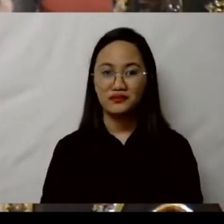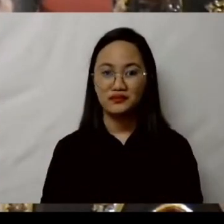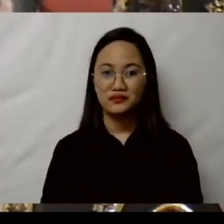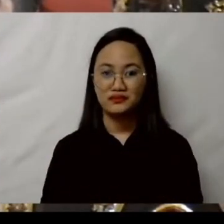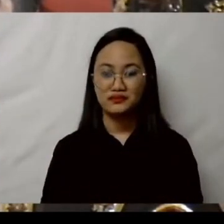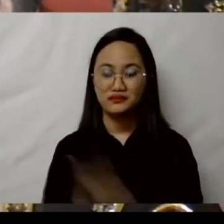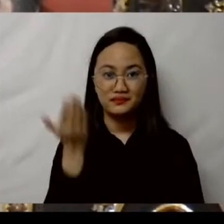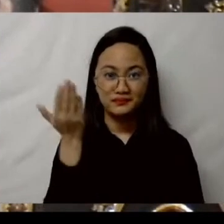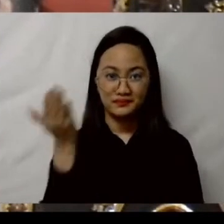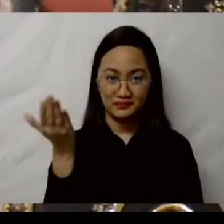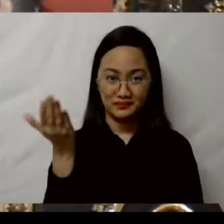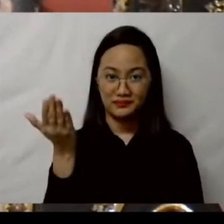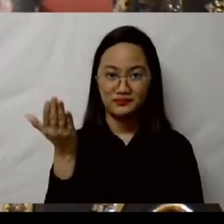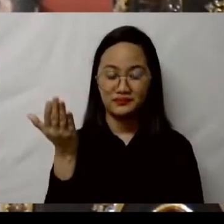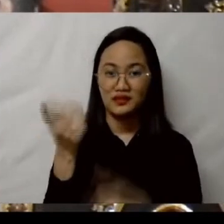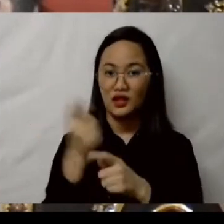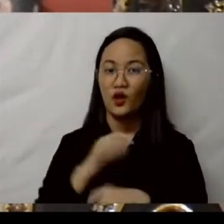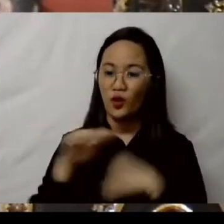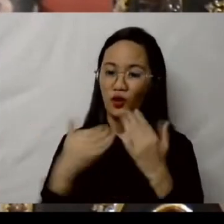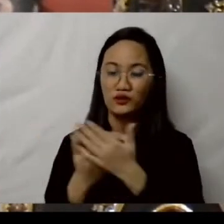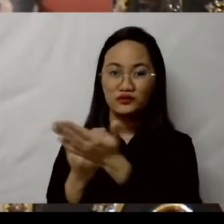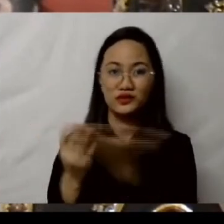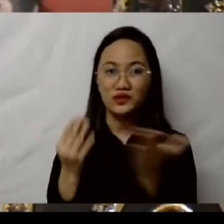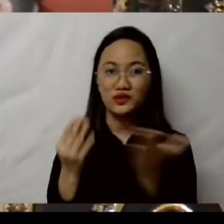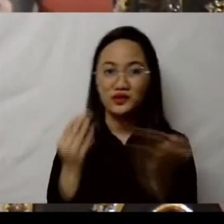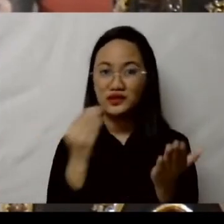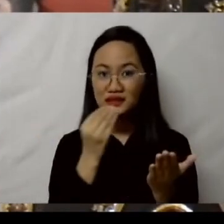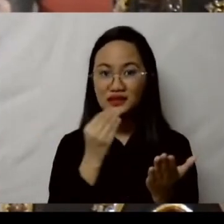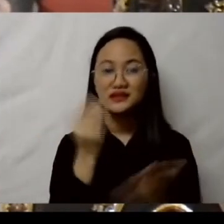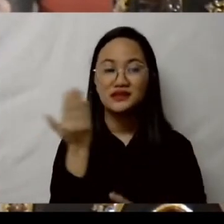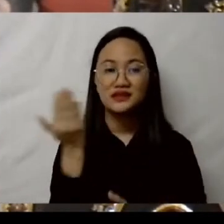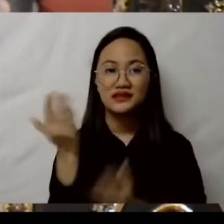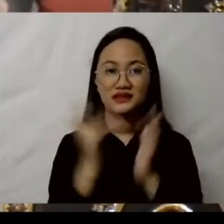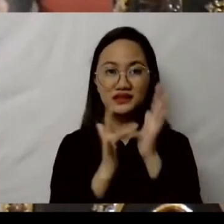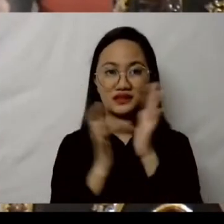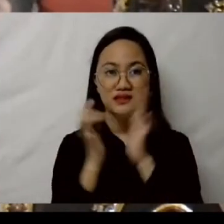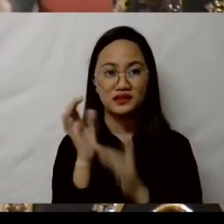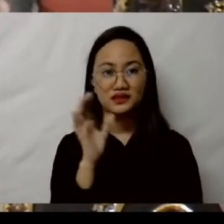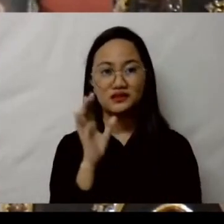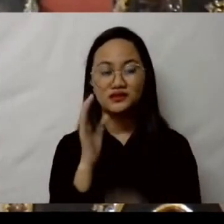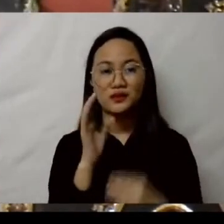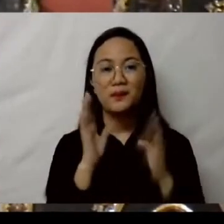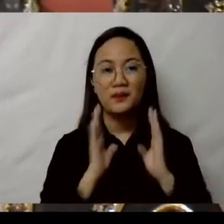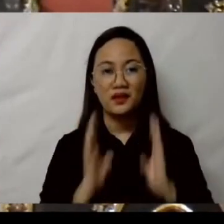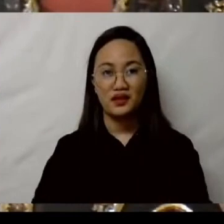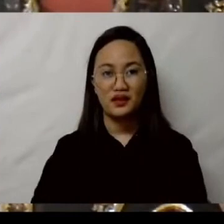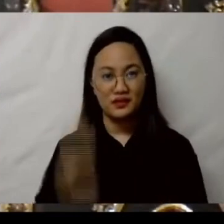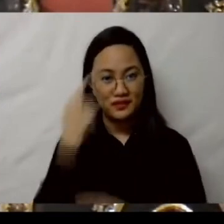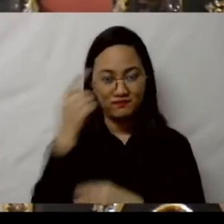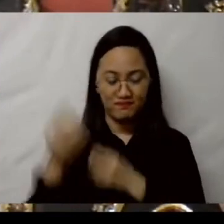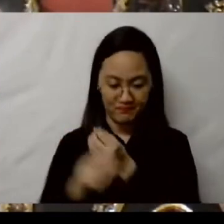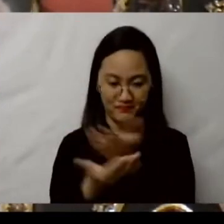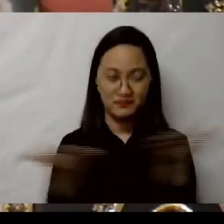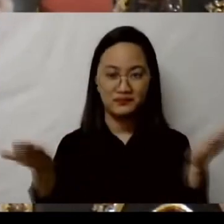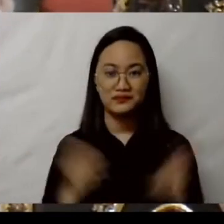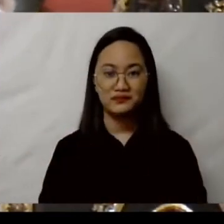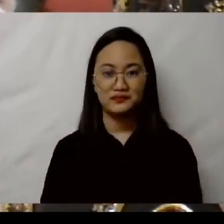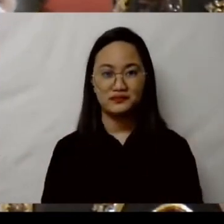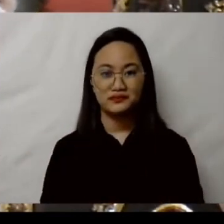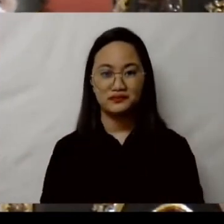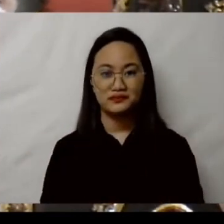"Tanggapin ninyong lahat ito at kanin, ito ang aking katawan na ihahandog para sa inyo."